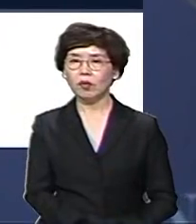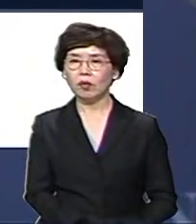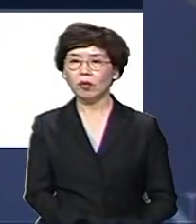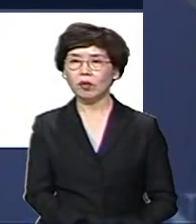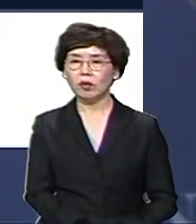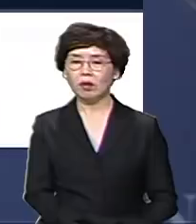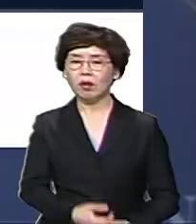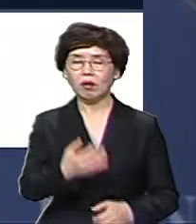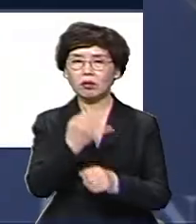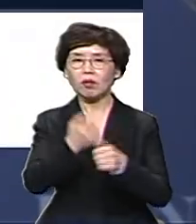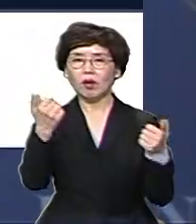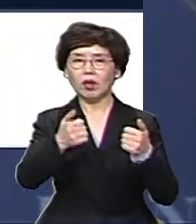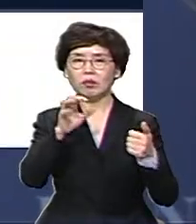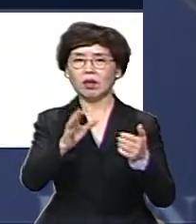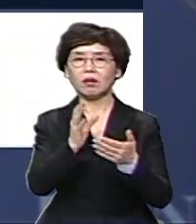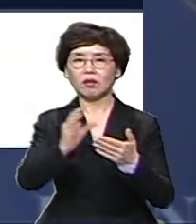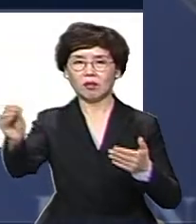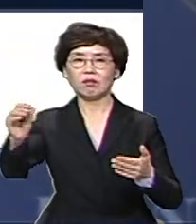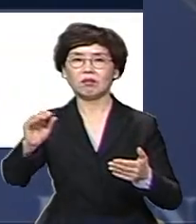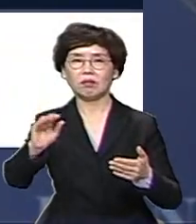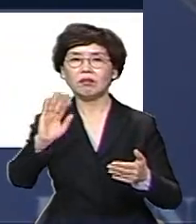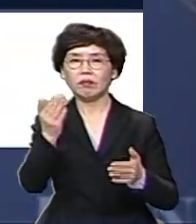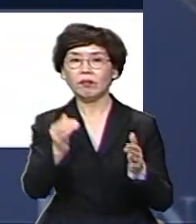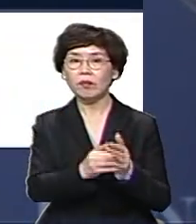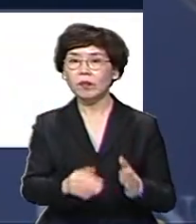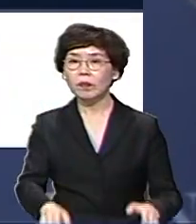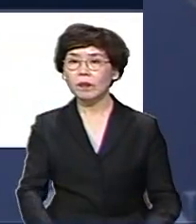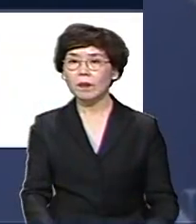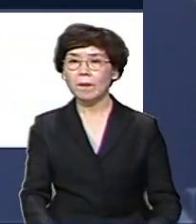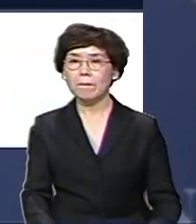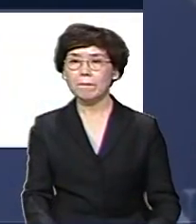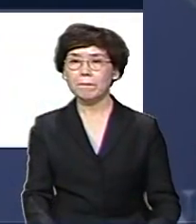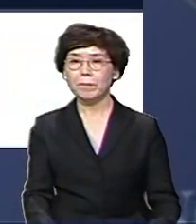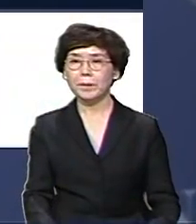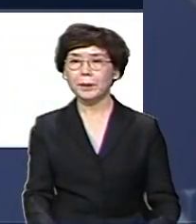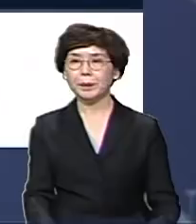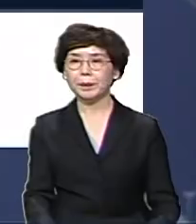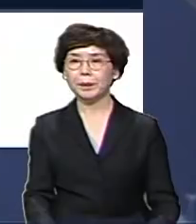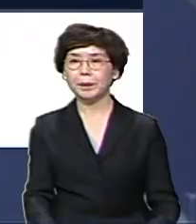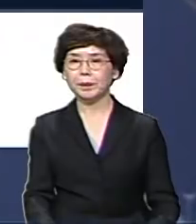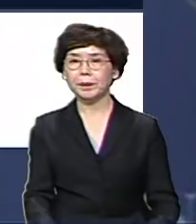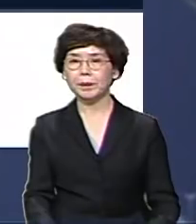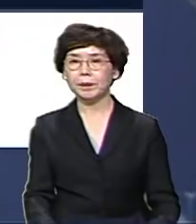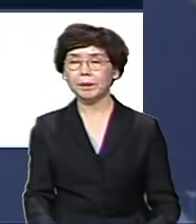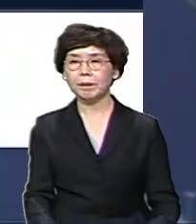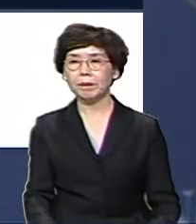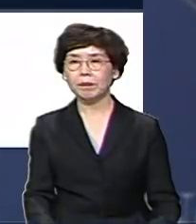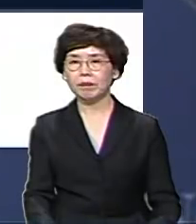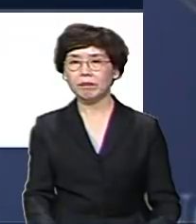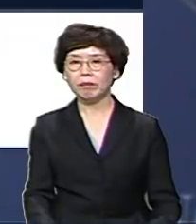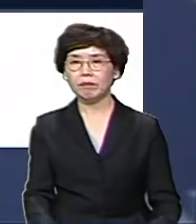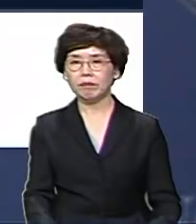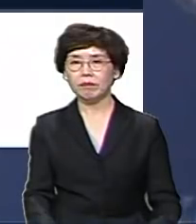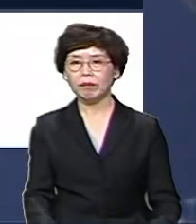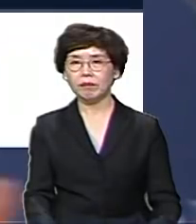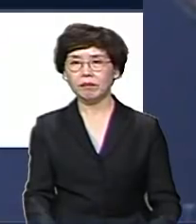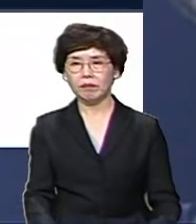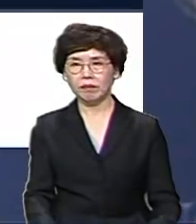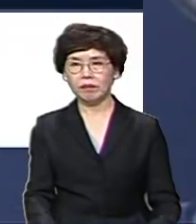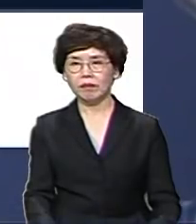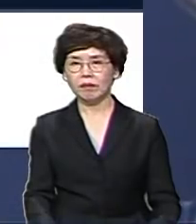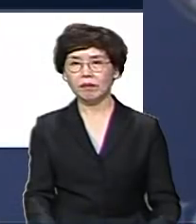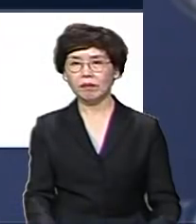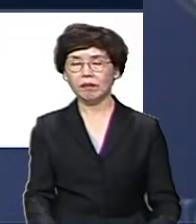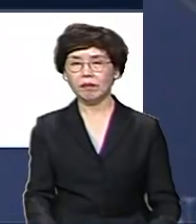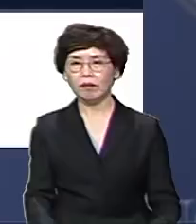거기서 우리는 회담장을 떠나지 않을 수 없었습니다. They're in place. You know, I was watching as a lot of you folks over the weeks have